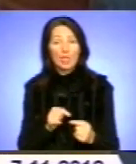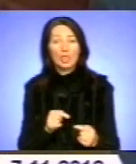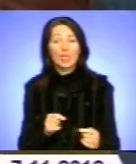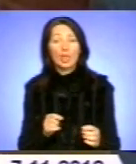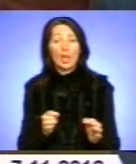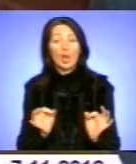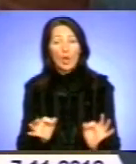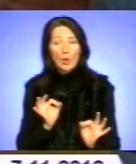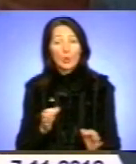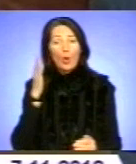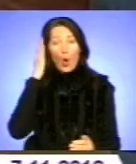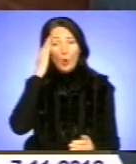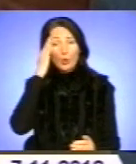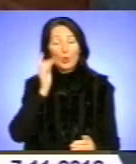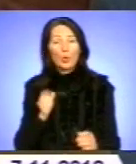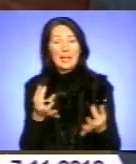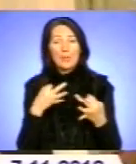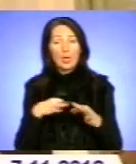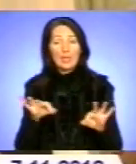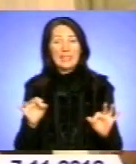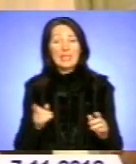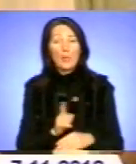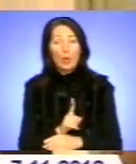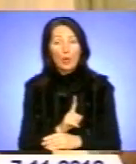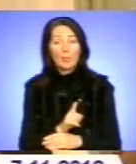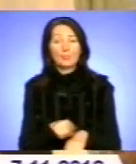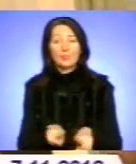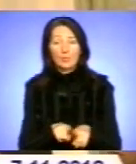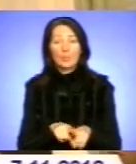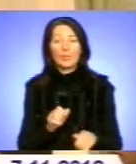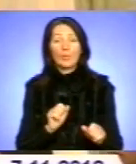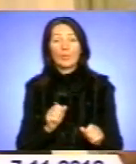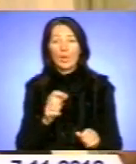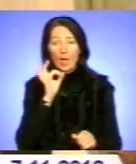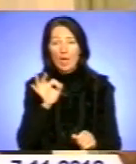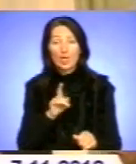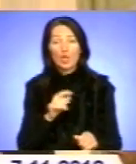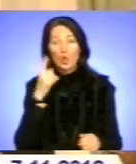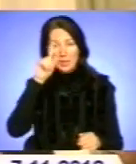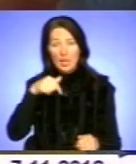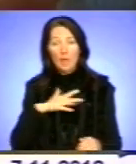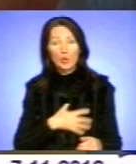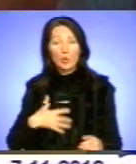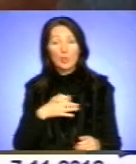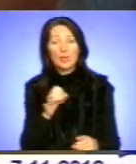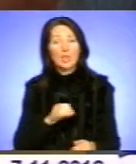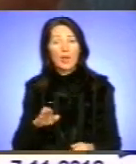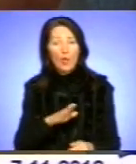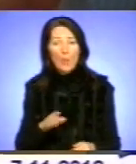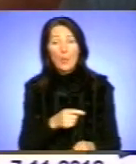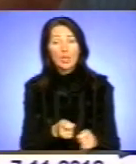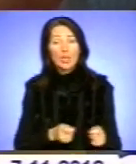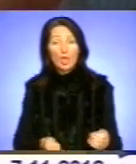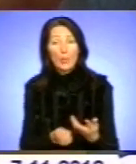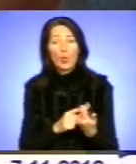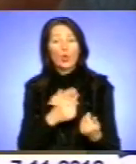глузду і демократичним нормам. Водночас урядовець каже, що знає про стурбованість євроспільноти затягуванням підрахунку голосів в